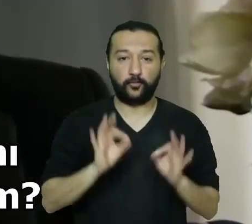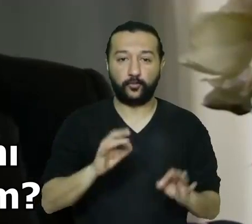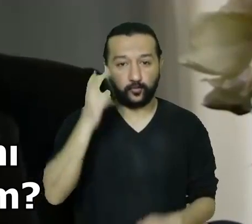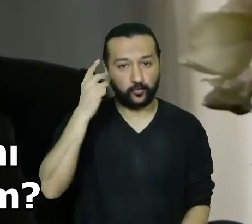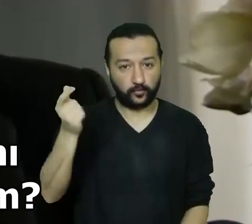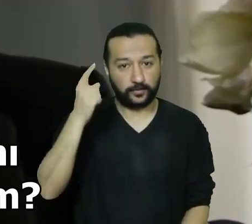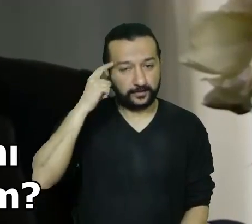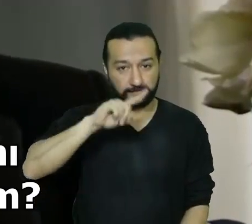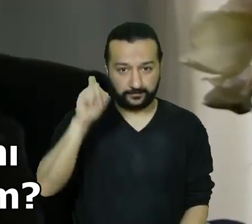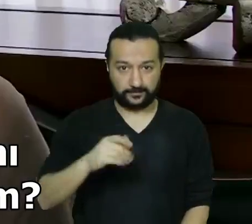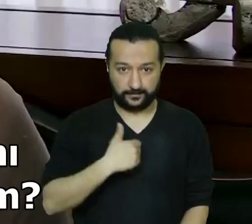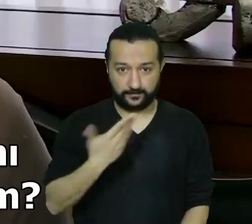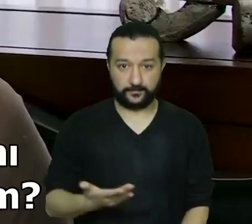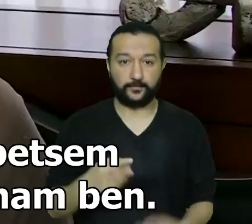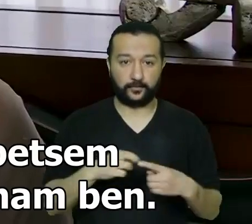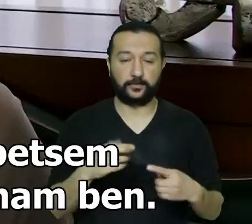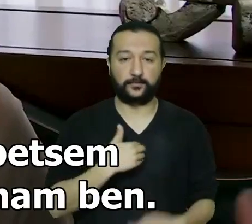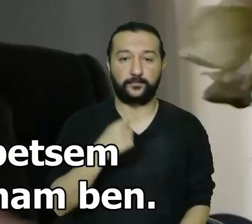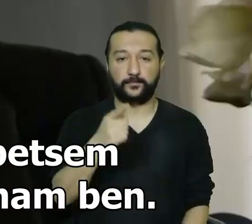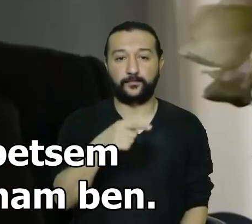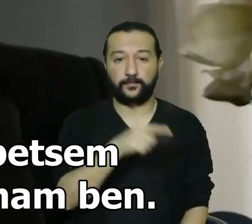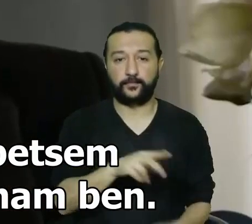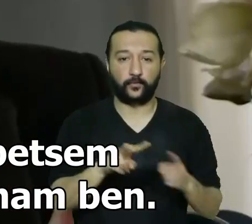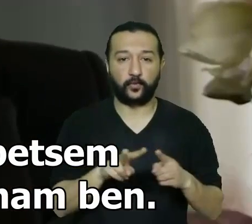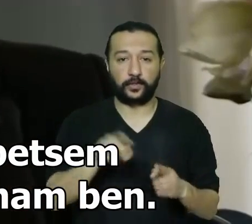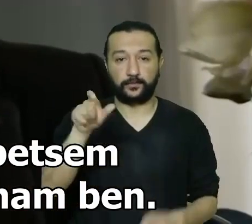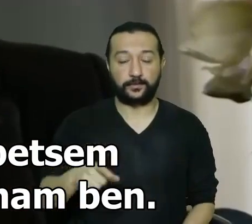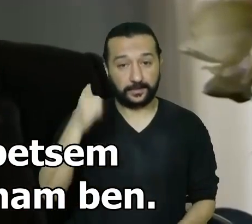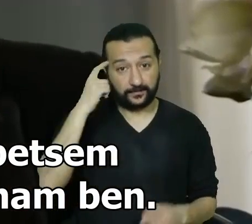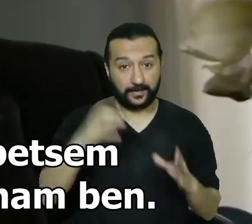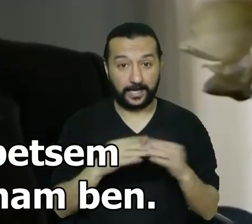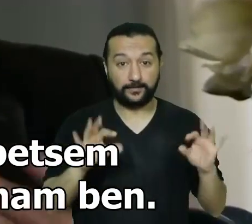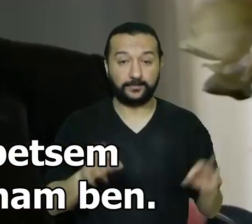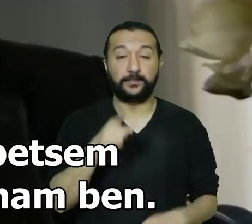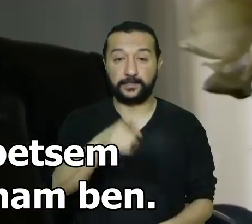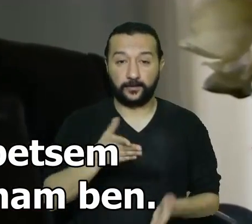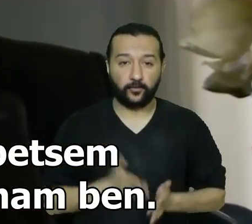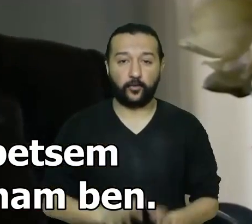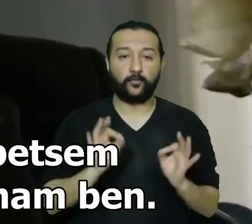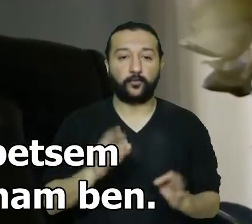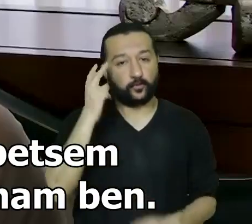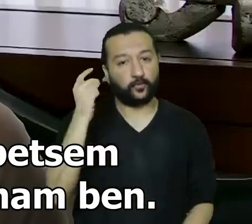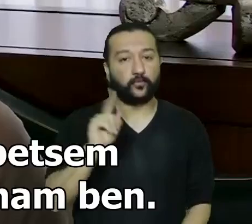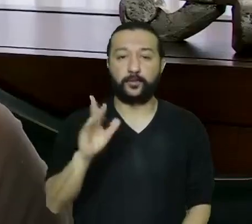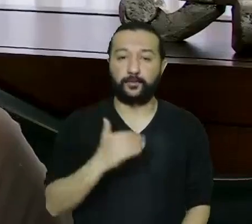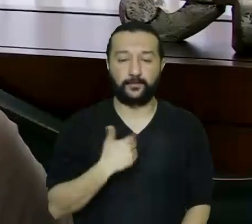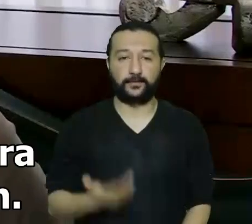unutacak kadar hafızamı kaybeder miyim ben rüyam? Hani mesela Nurhan gibi hafızamı kaybetsem bile senin doğum gününü unutamam ben.